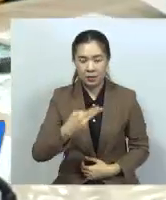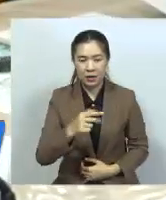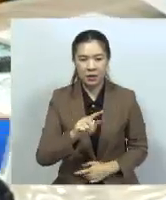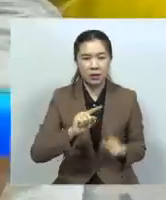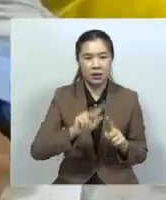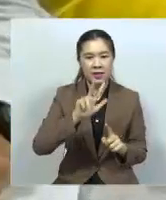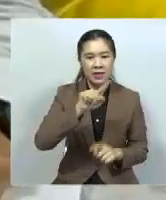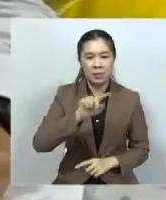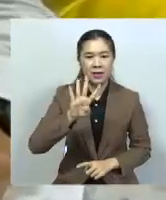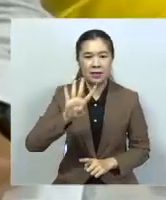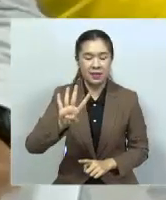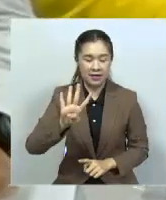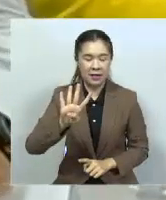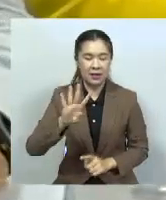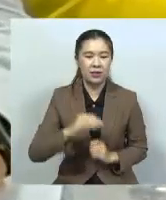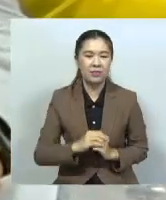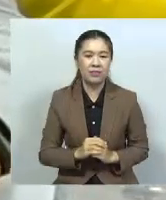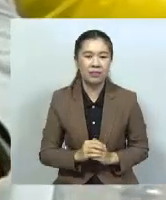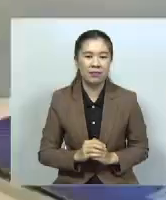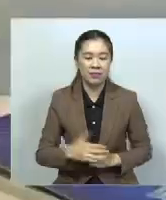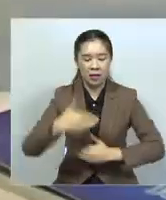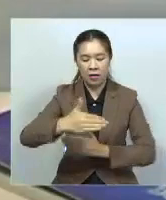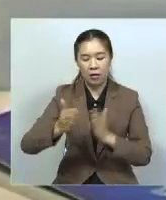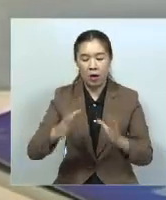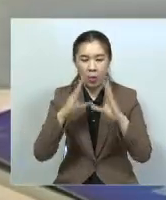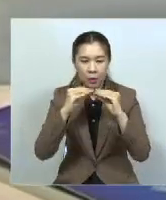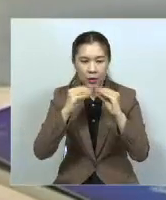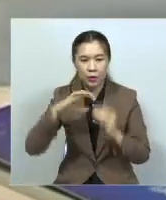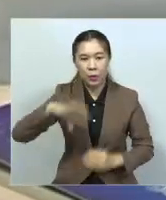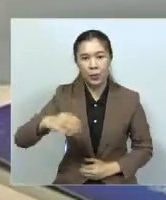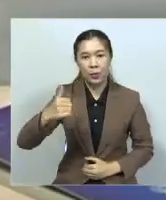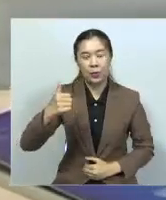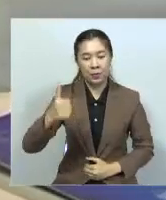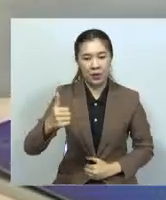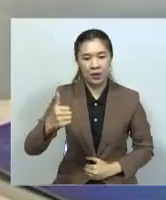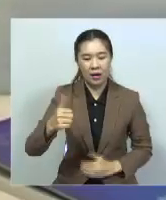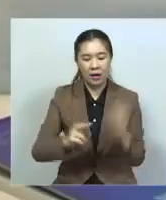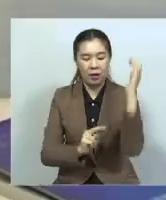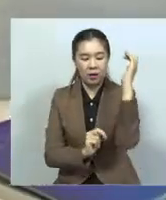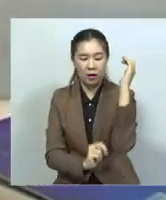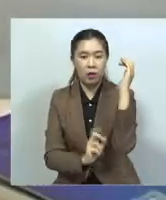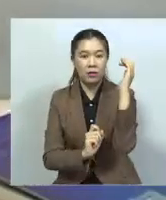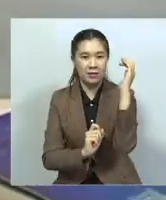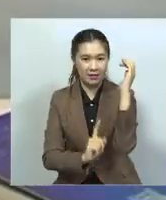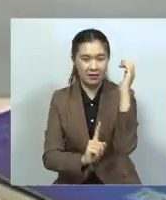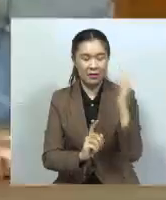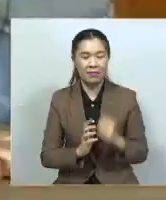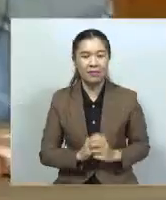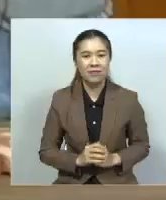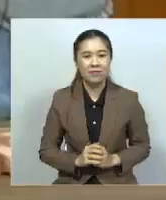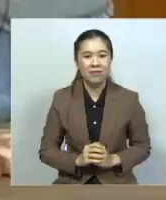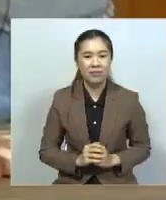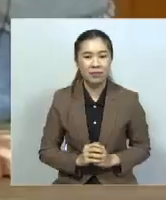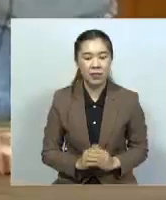ธันวาคม2561ที่หอประชุมเมืองเทศบาลนครศรีธรรมราชส่วนผู้